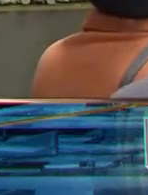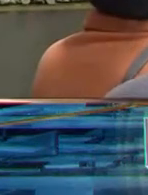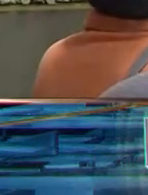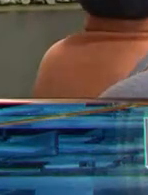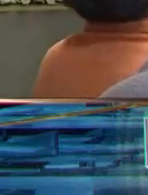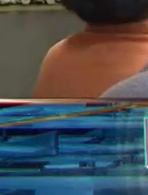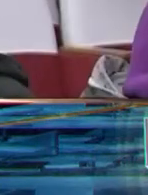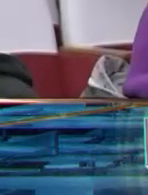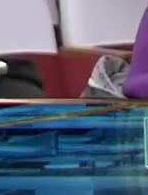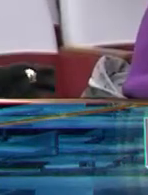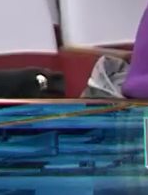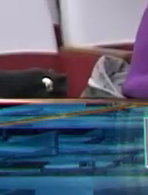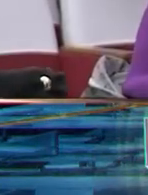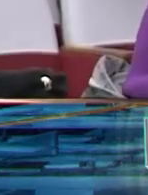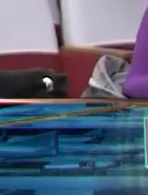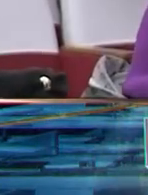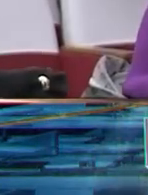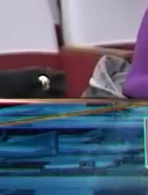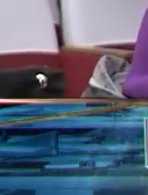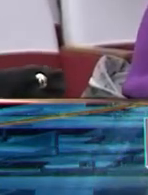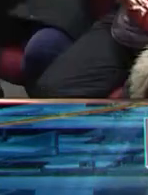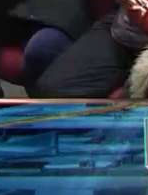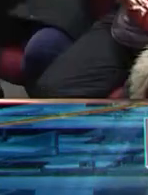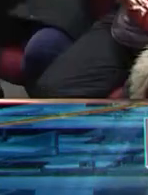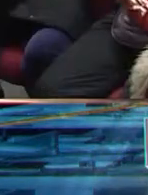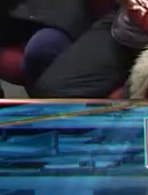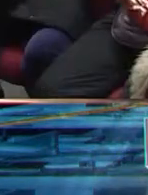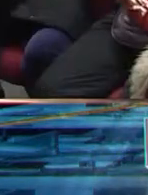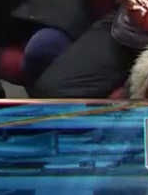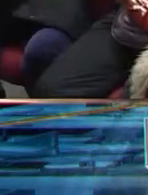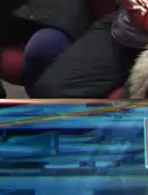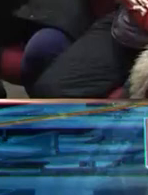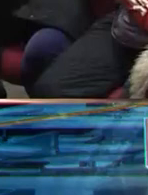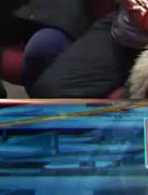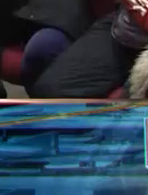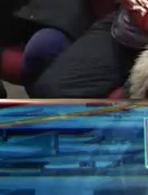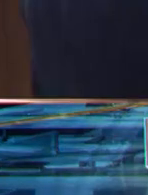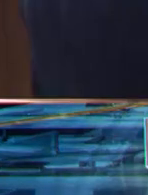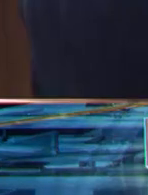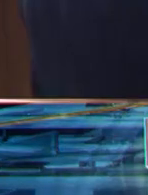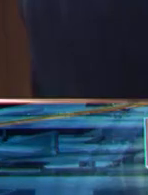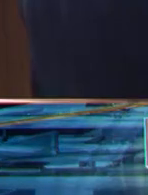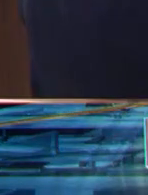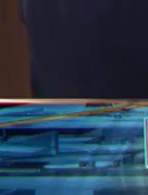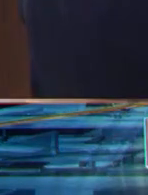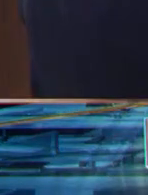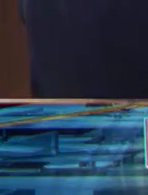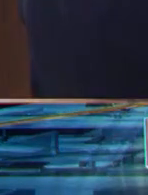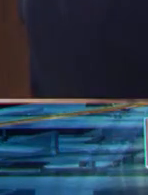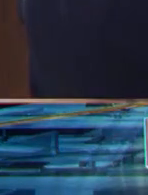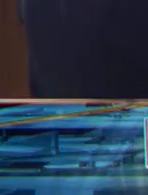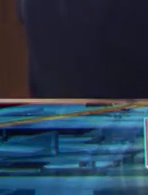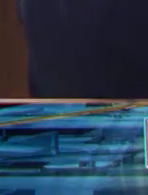Талдықорғандағы жабайы сауда жойылады. Әзірге саудагерлер орталықтағы уақытша шатырланған орында тұрады. Заттарыңызды бәрін